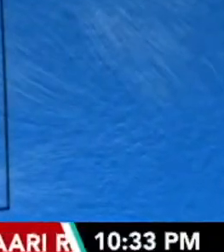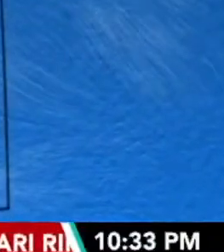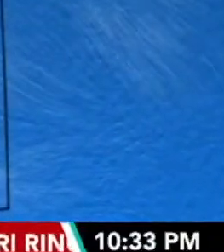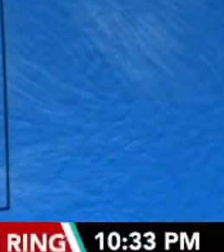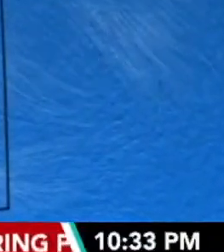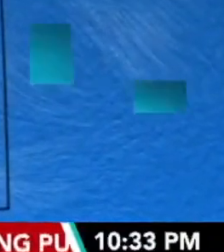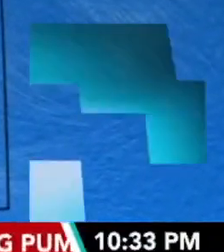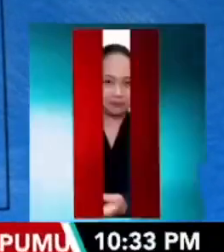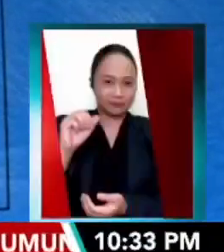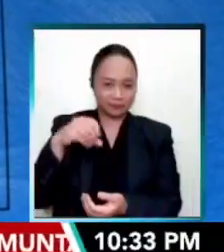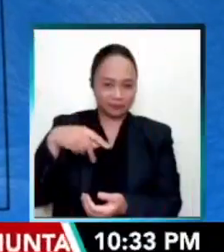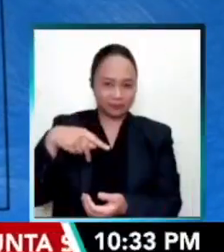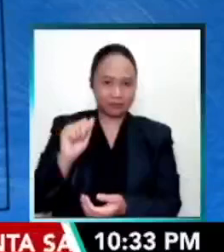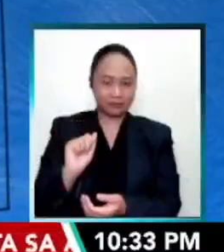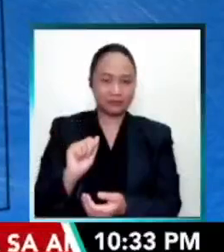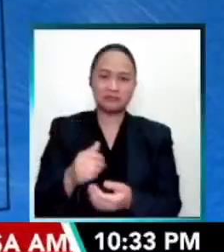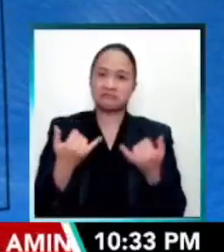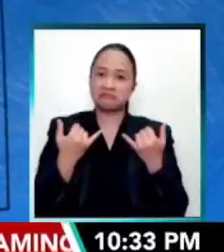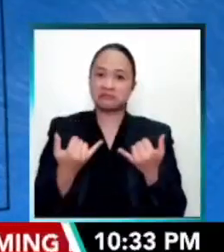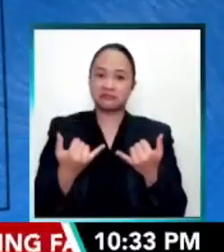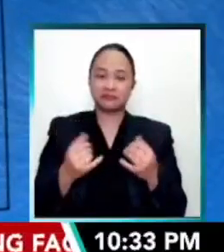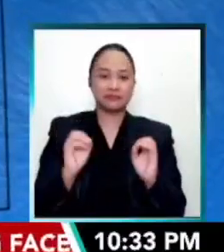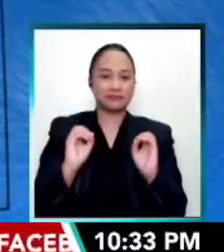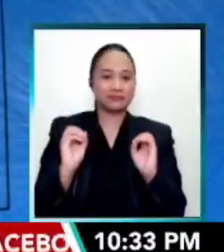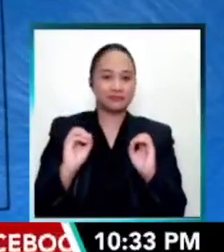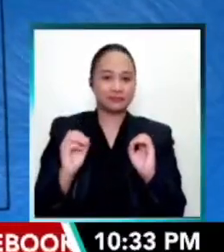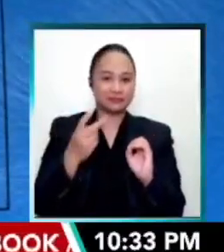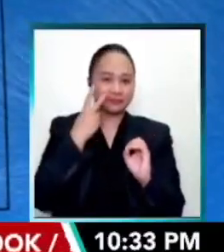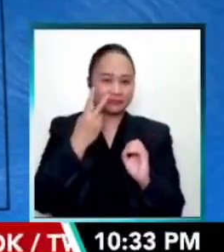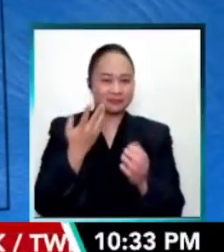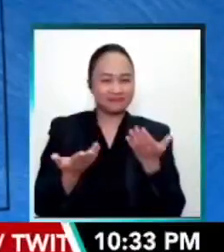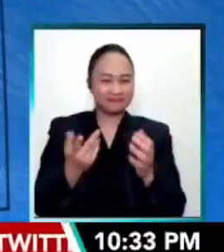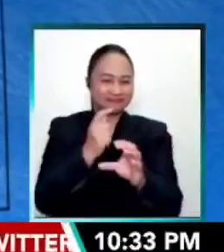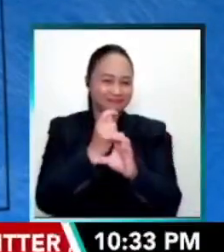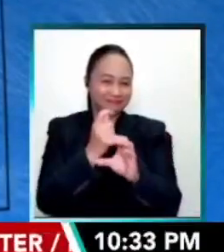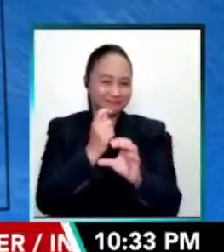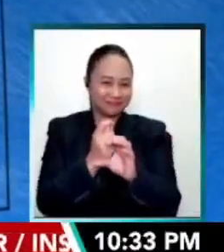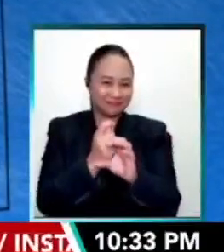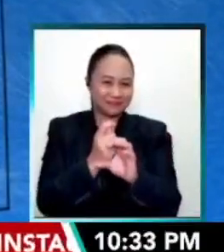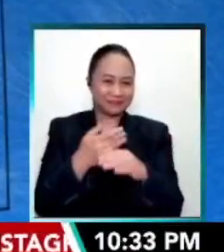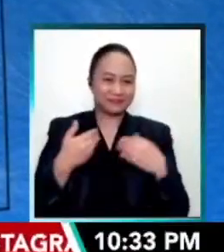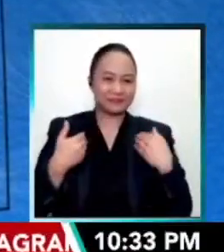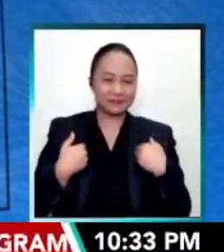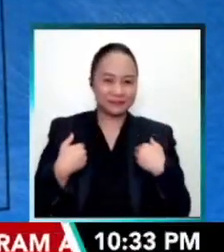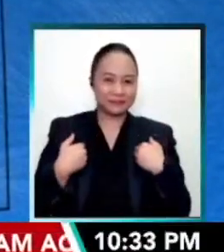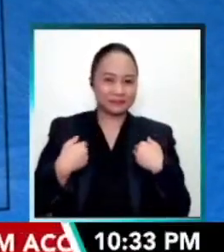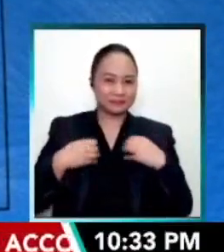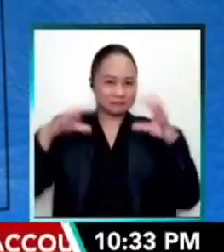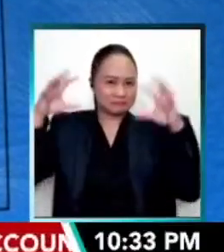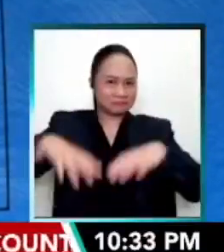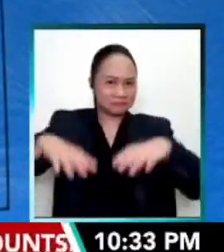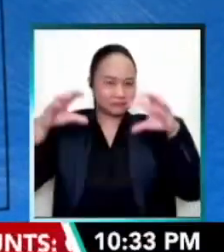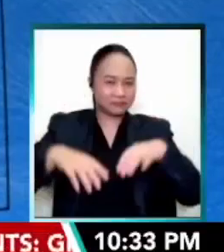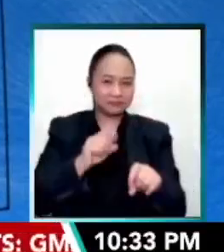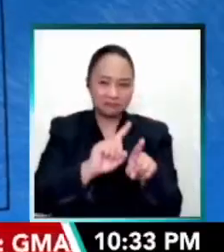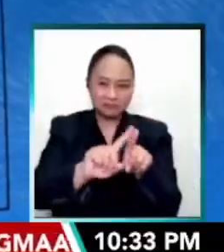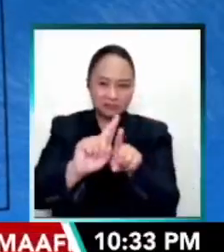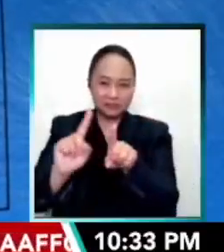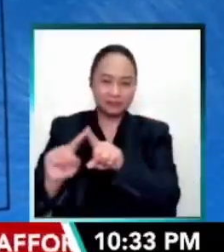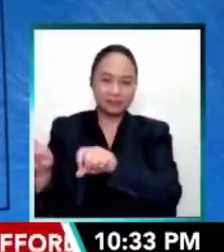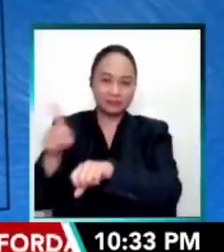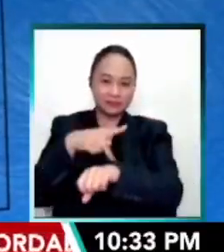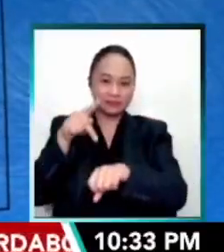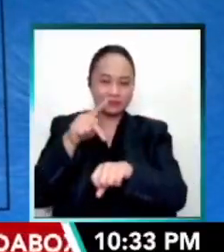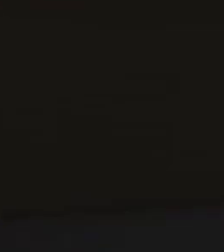typhoon Hinamnor. Pero dahil sa trough ng Bagyong Gardo at localized thunderstorms, magiging maulan sa ilang bahagi ng bansa. Nico Wahe, GMA